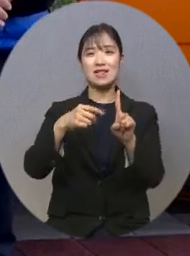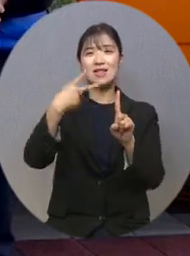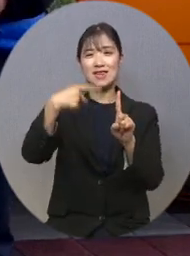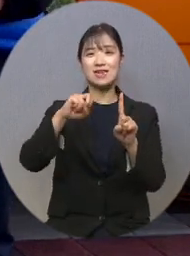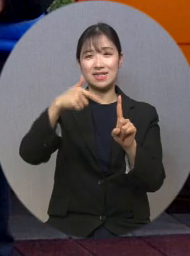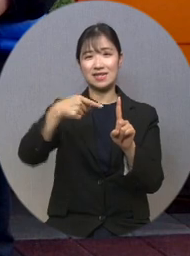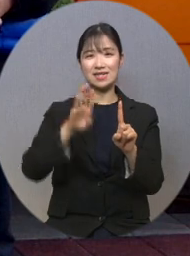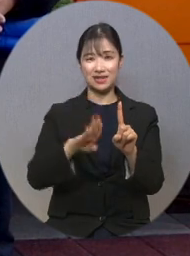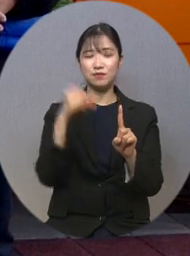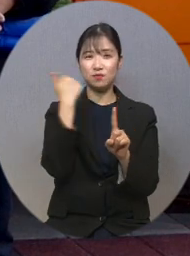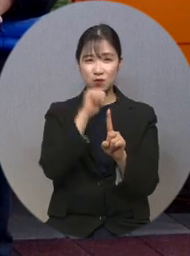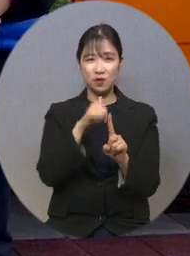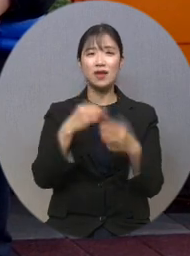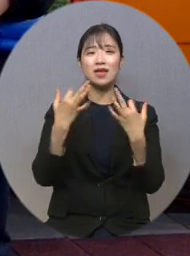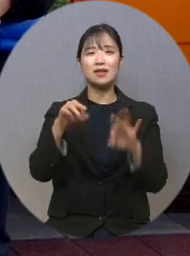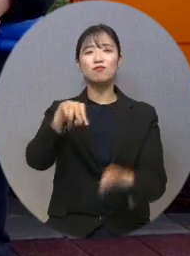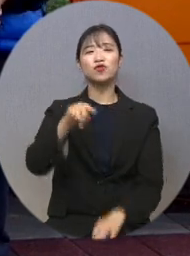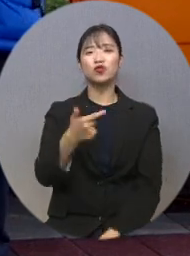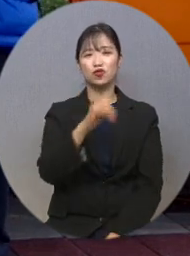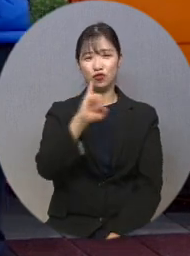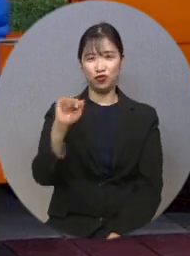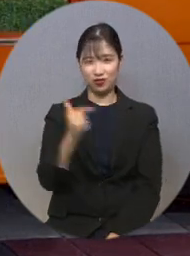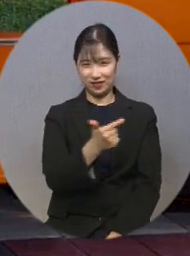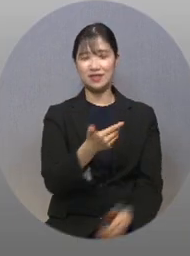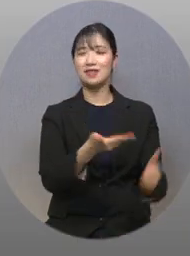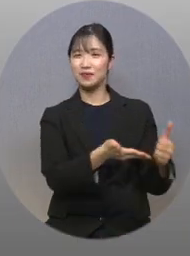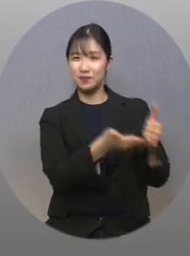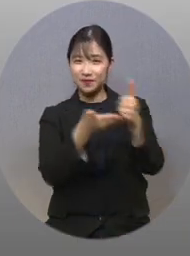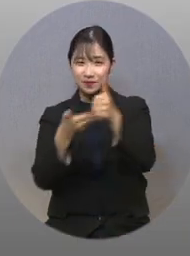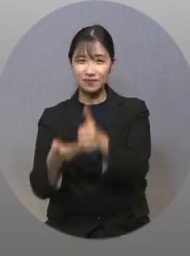주실 김순임 씨 모시도록 하겠습니다.